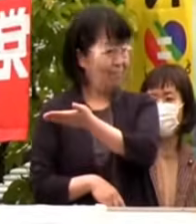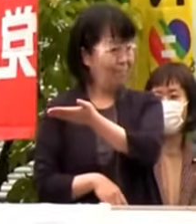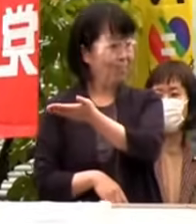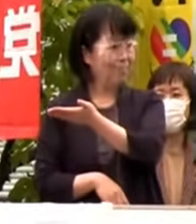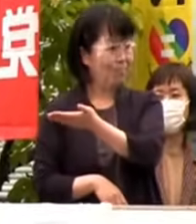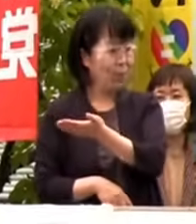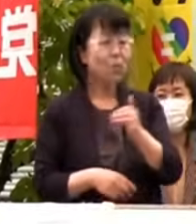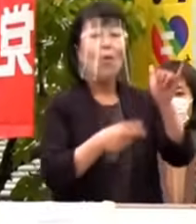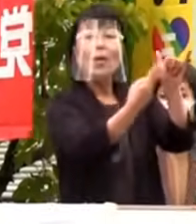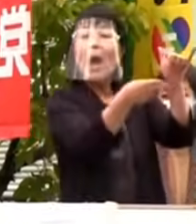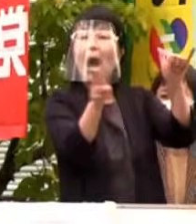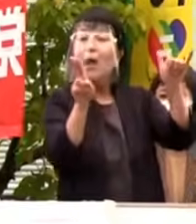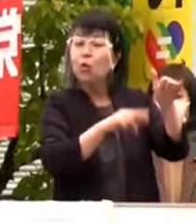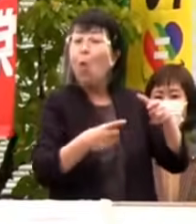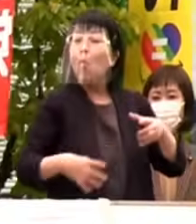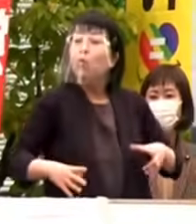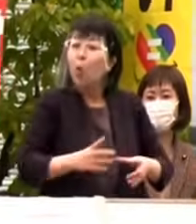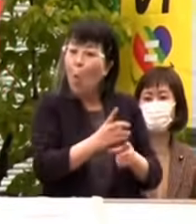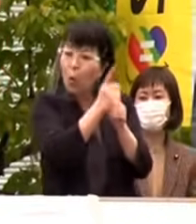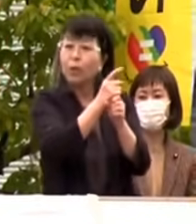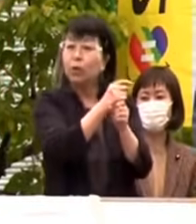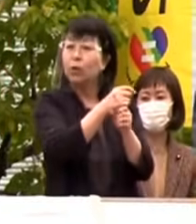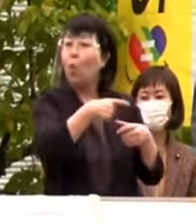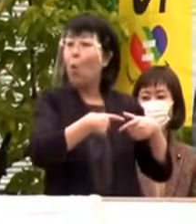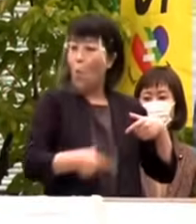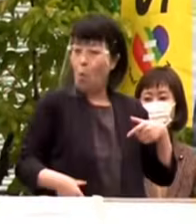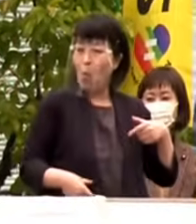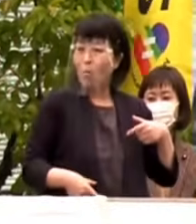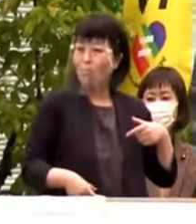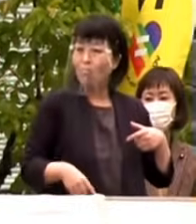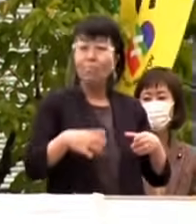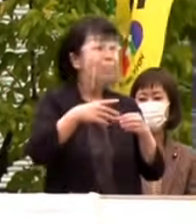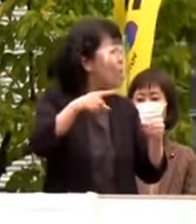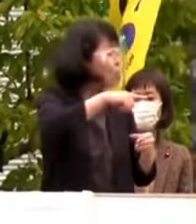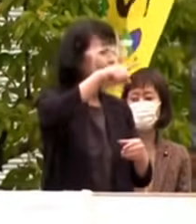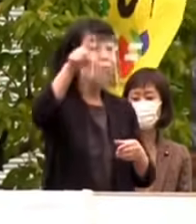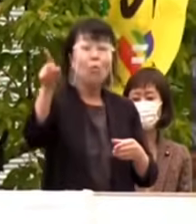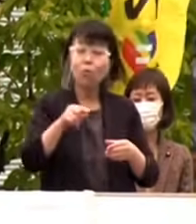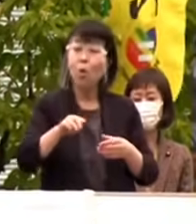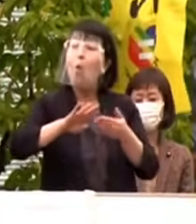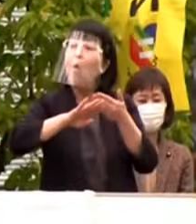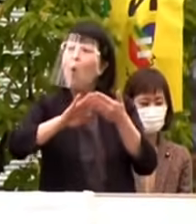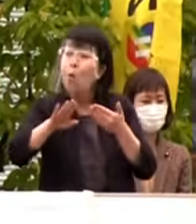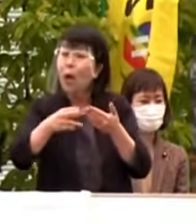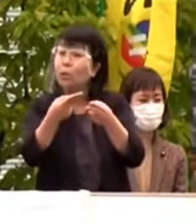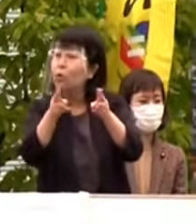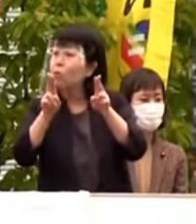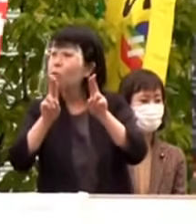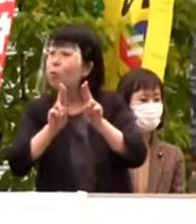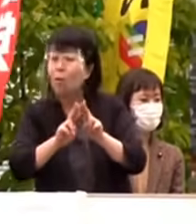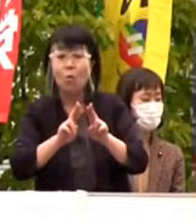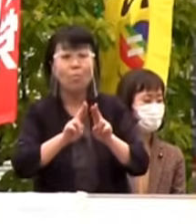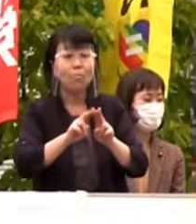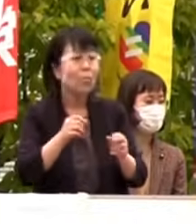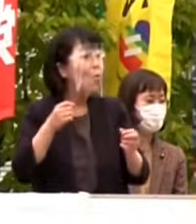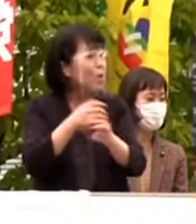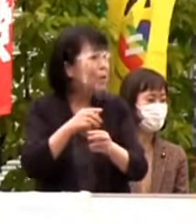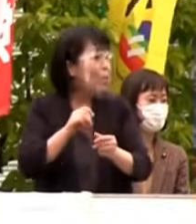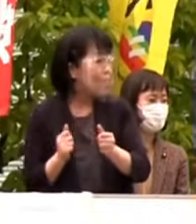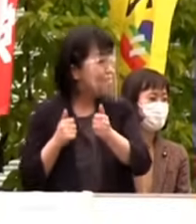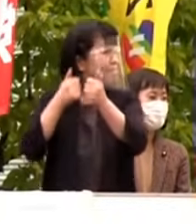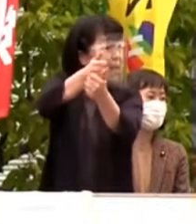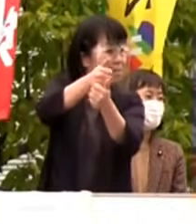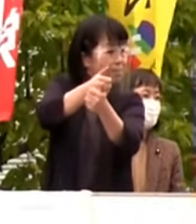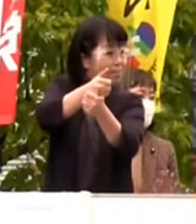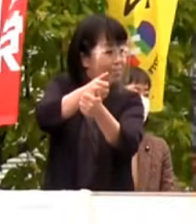補、全国どこでも、自民党と公明党と、その補完勢力、維新を打ち破って、勝利